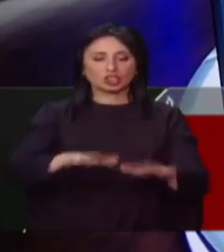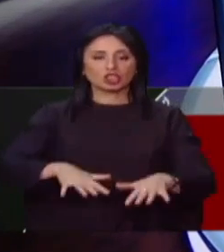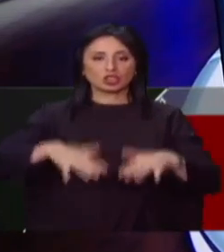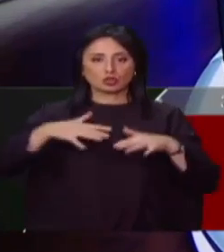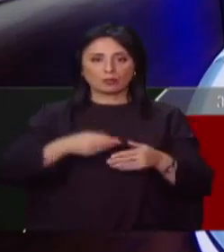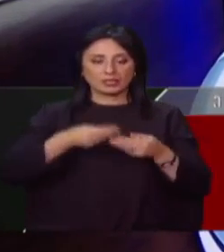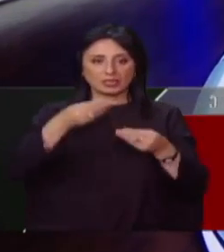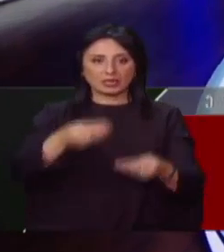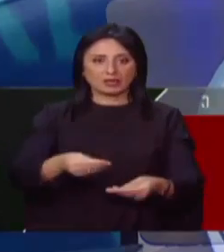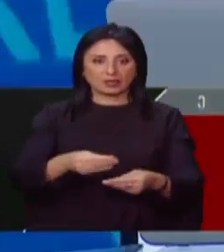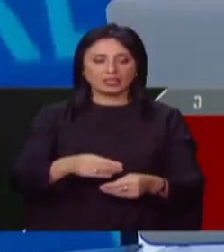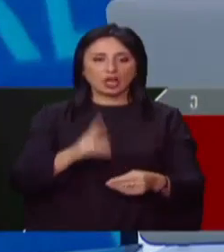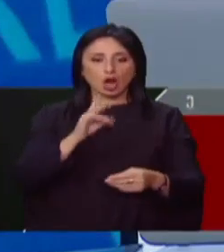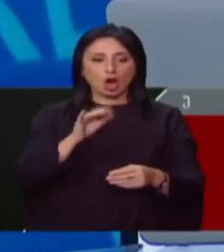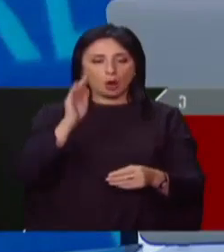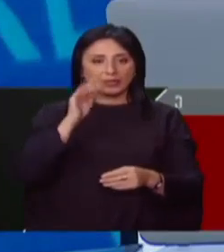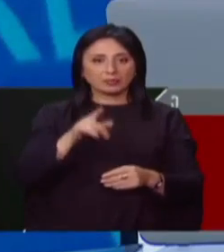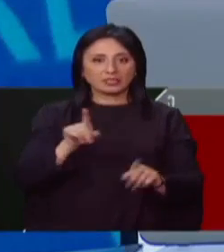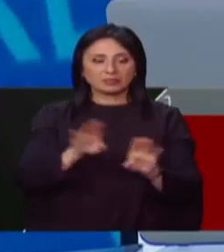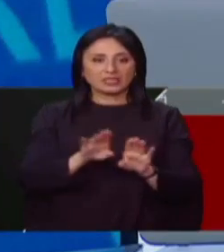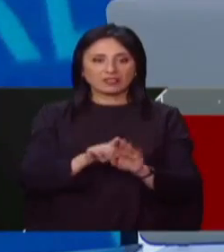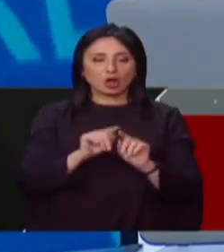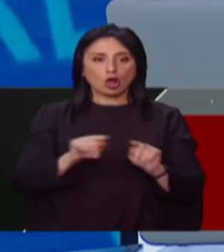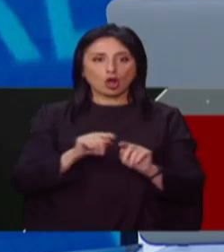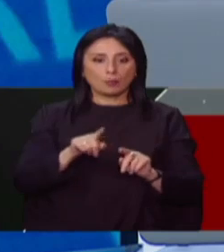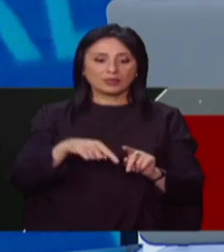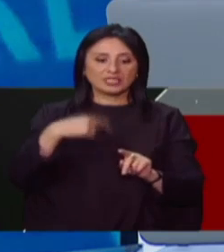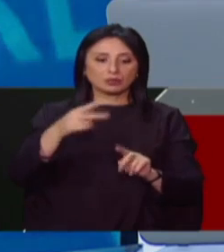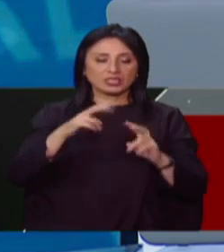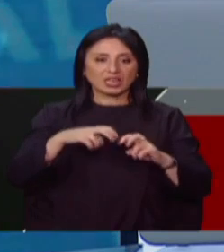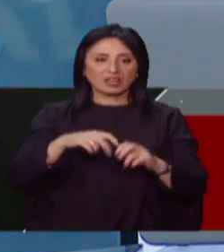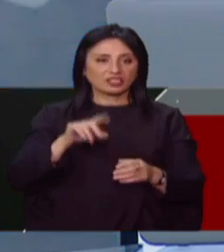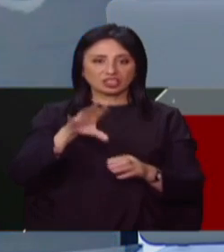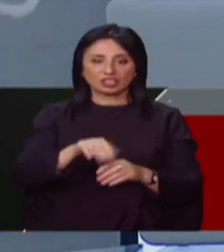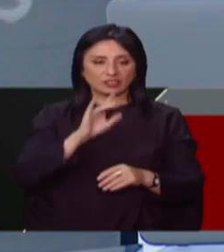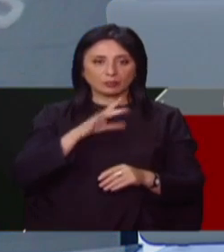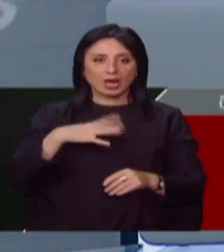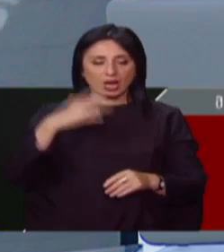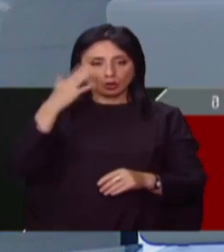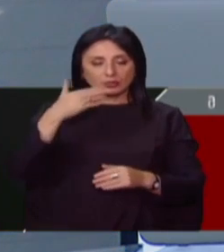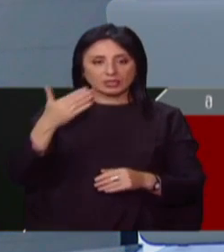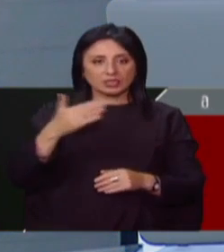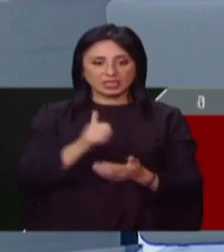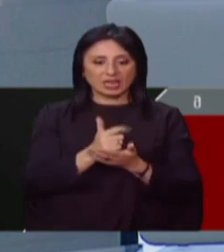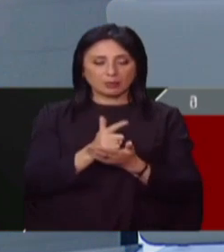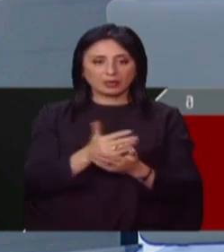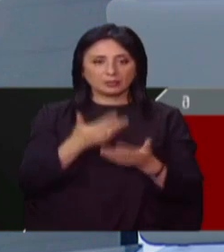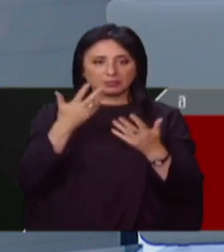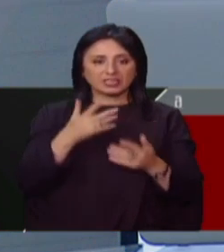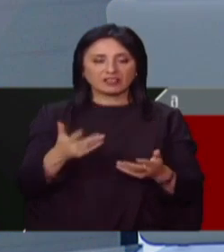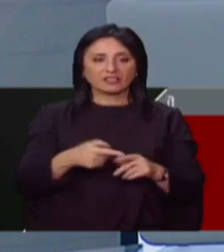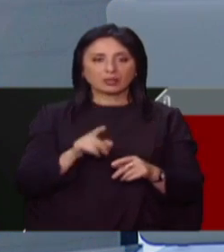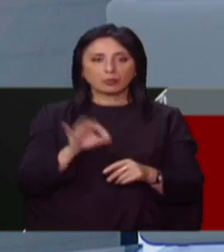სხდომაზე გაიტანენ. საკომიტეტო მოსმენების მსგავსად ოპოზიცია არც მომდევნო განხილვებში ჩაერთვება. ქართული ოცნების მხრიდან ლგბტ და